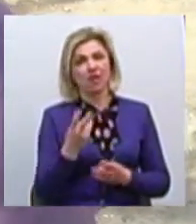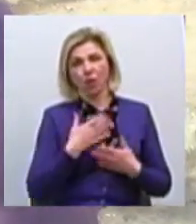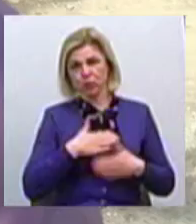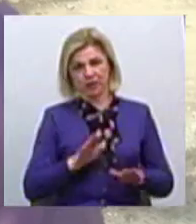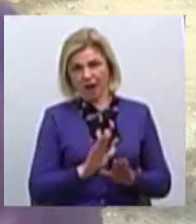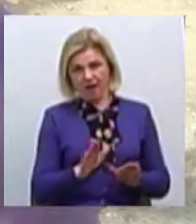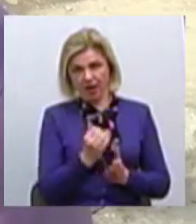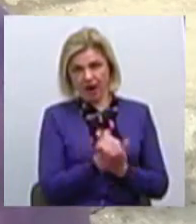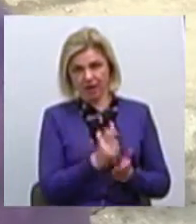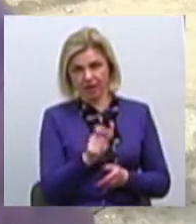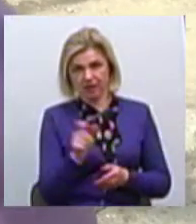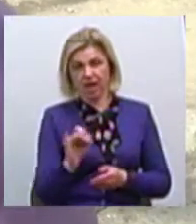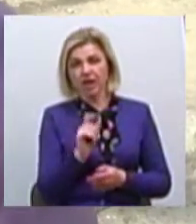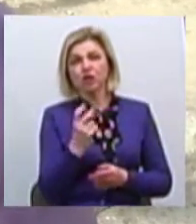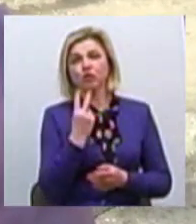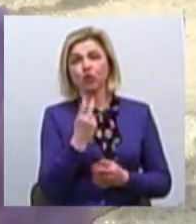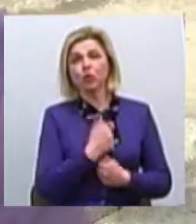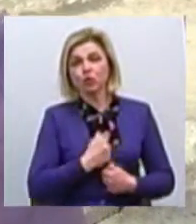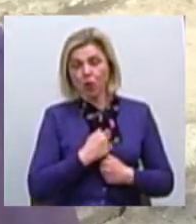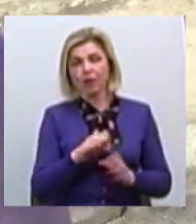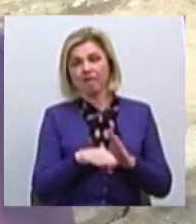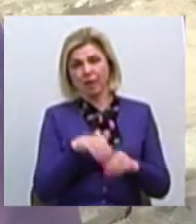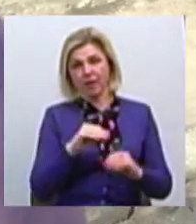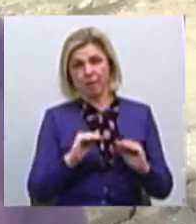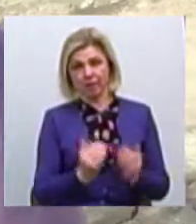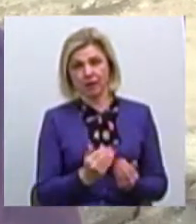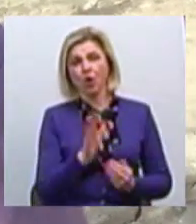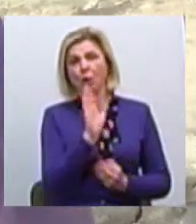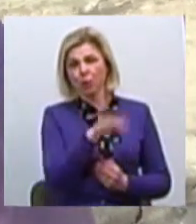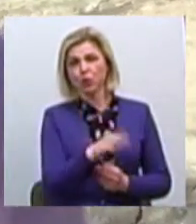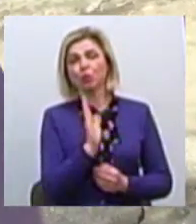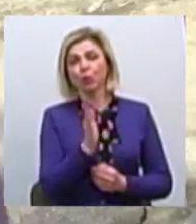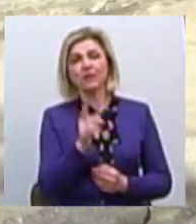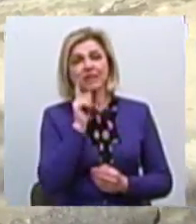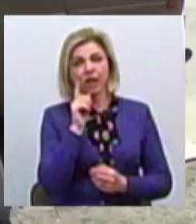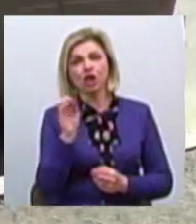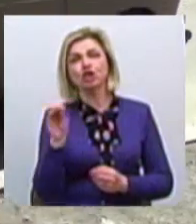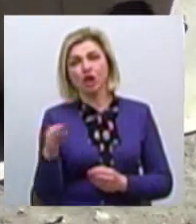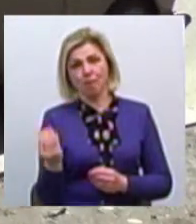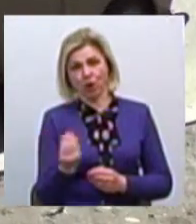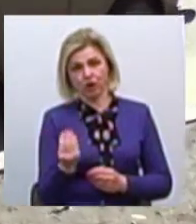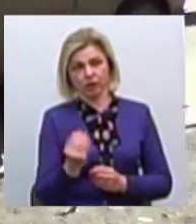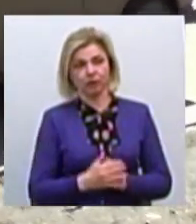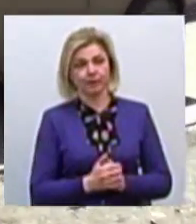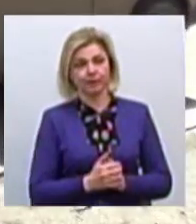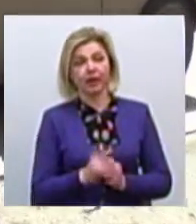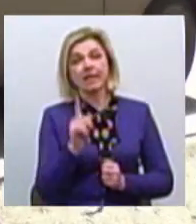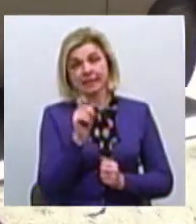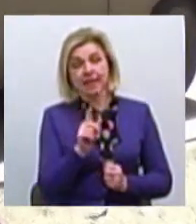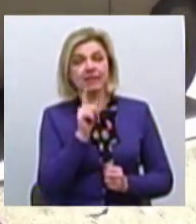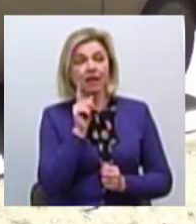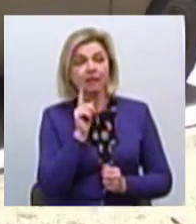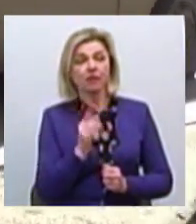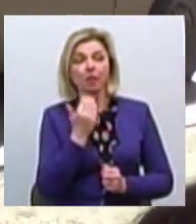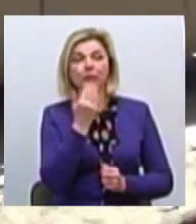як говориться, з двох зол вибираємо менше. Лучше пусть буде Зеленський, чим Порошенко. Да, за Зеленського. А чому саме